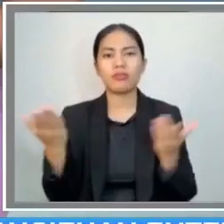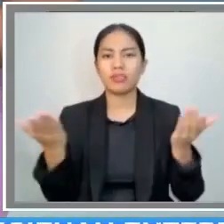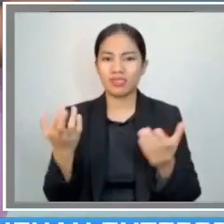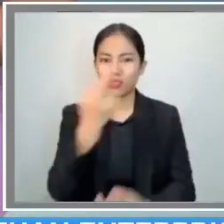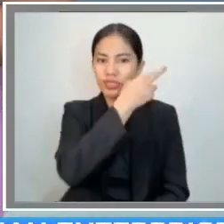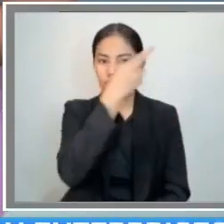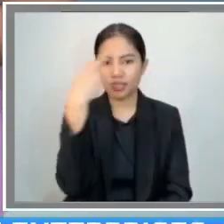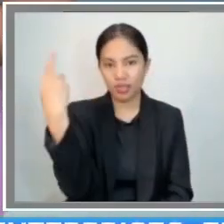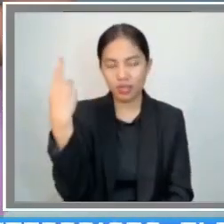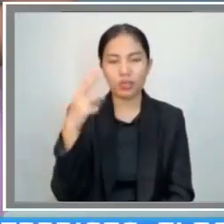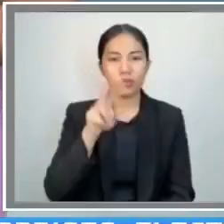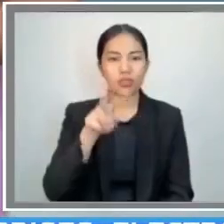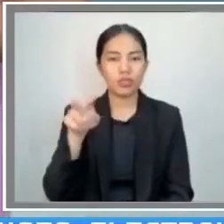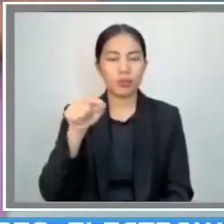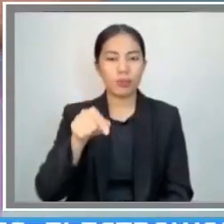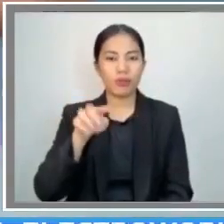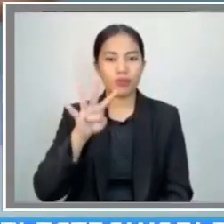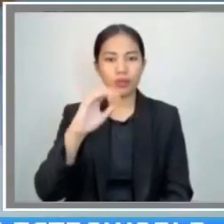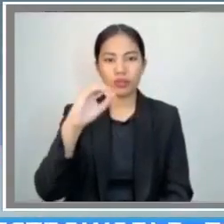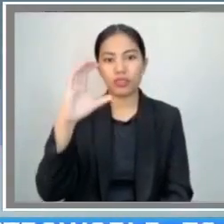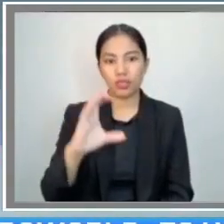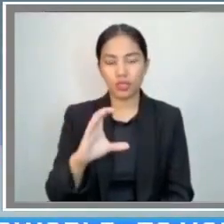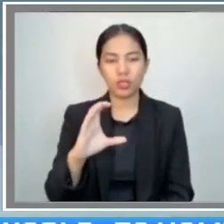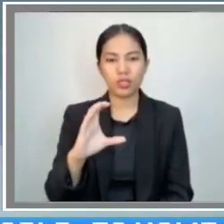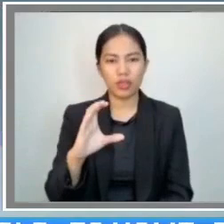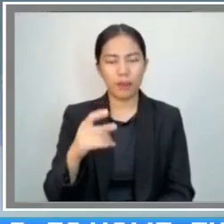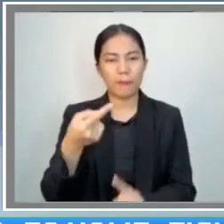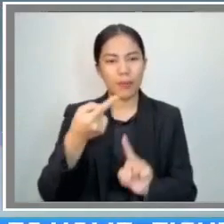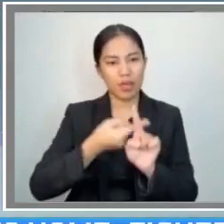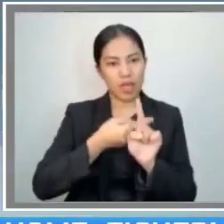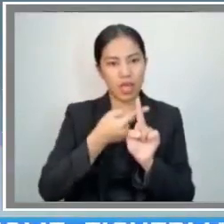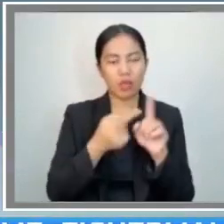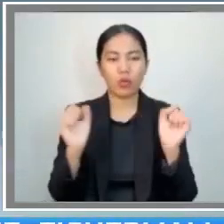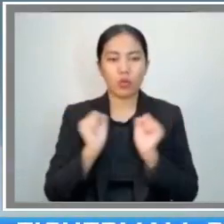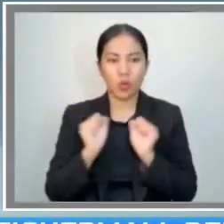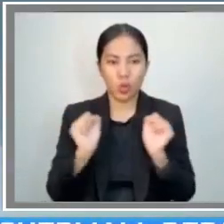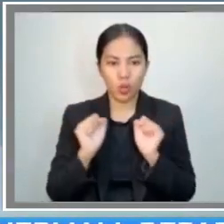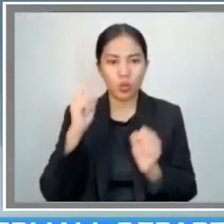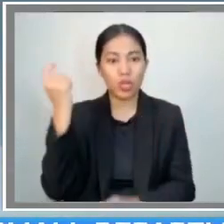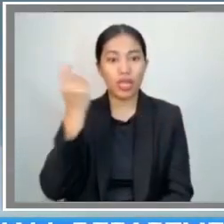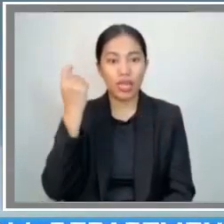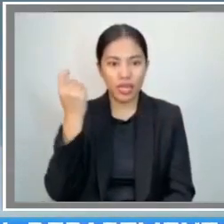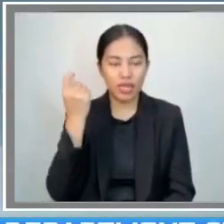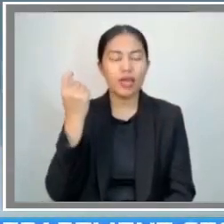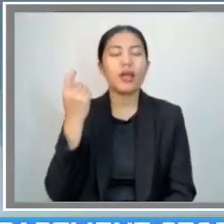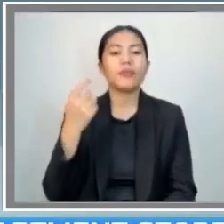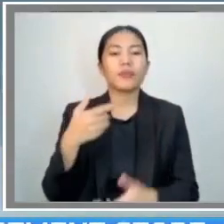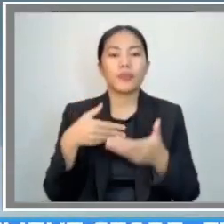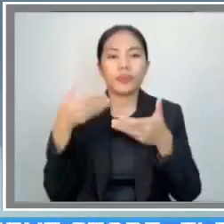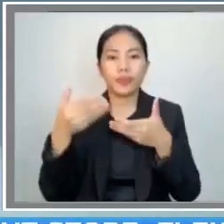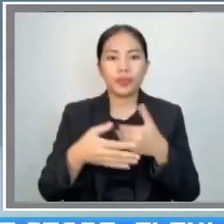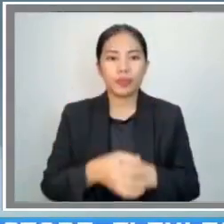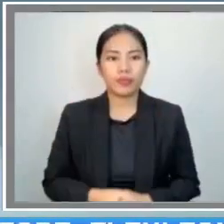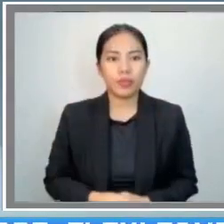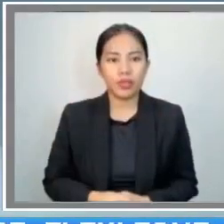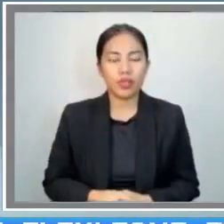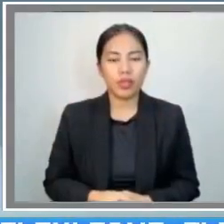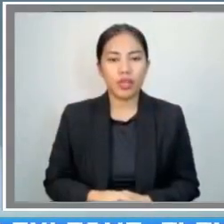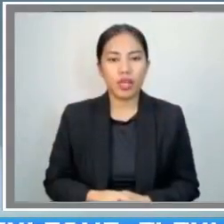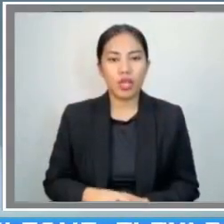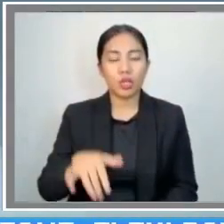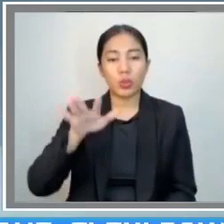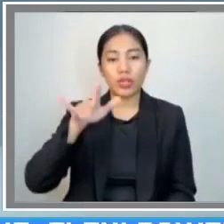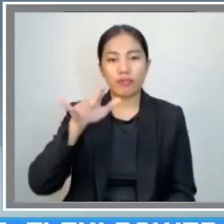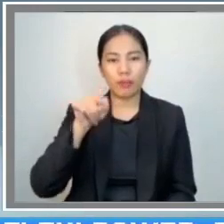22.4 degrees Celsius naman ang pinakamababang temperatura sa Tuguegarao, Cagayan, habang 25.7 degrees Celsius dito